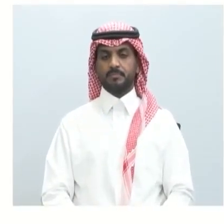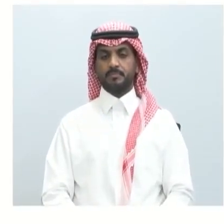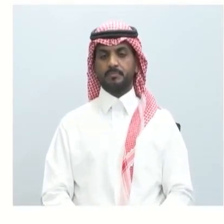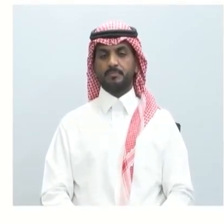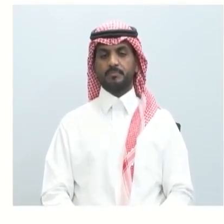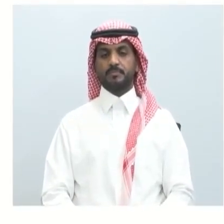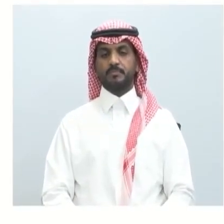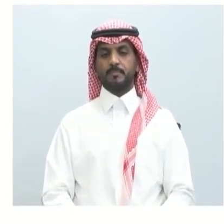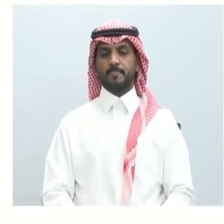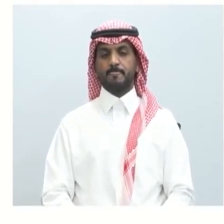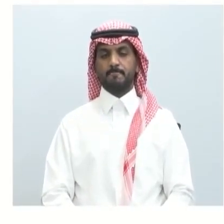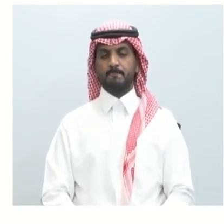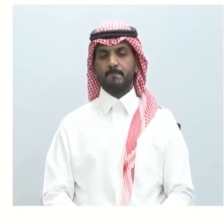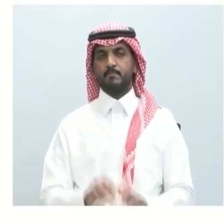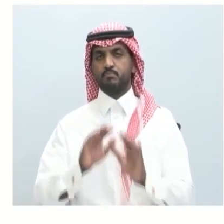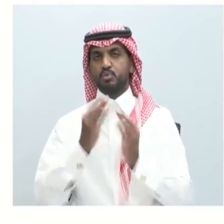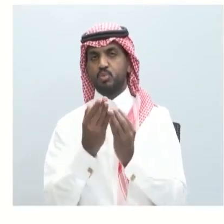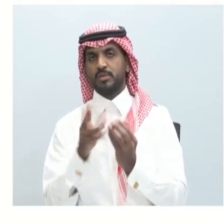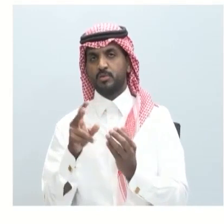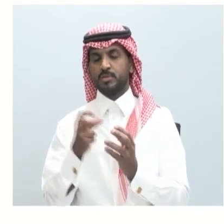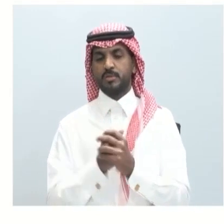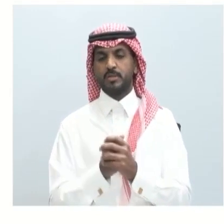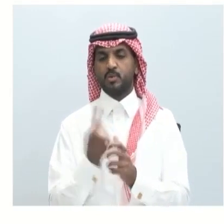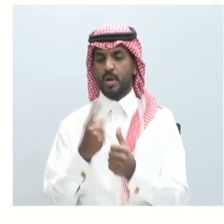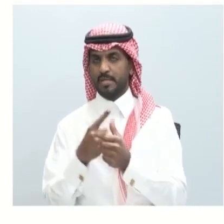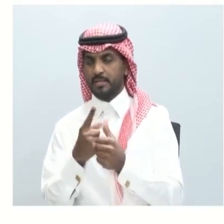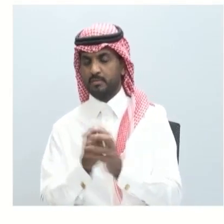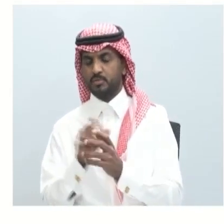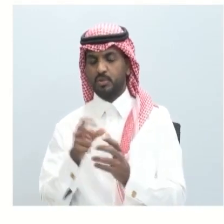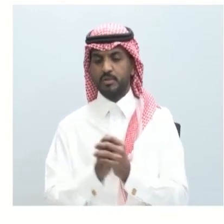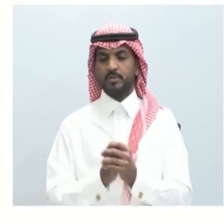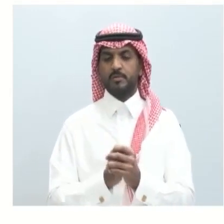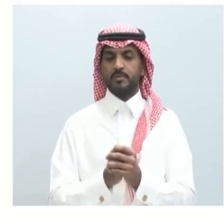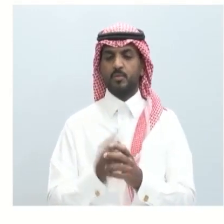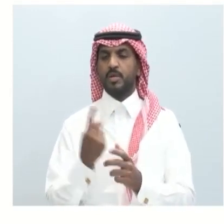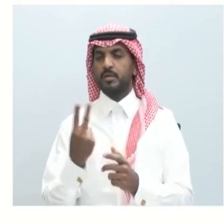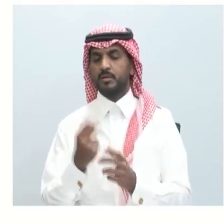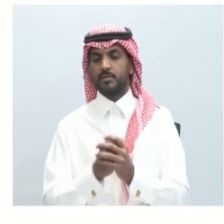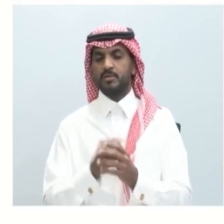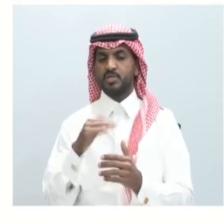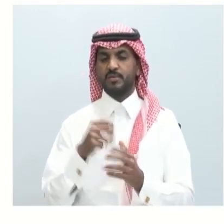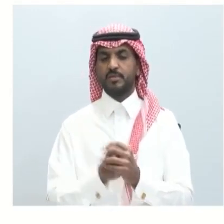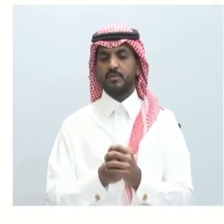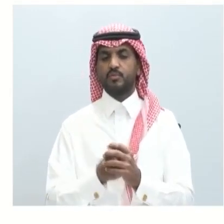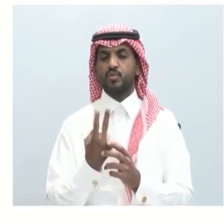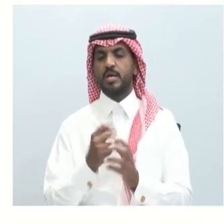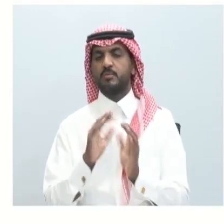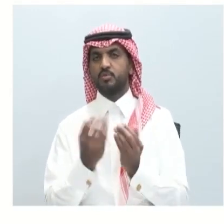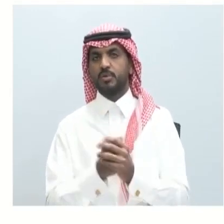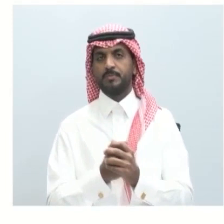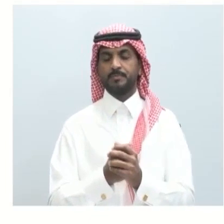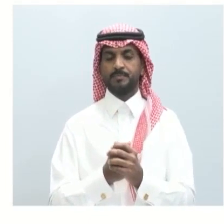الواحد فال المجموعات الكروموسوميه قد تكون احادي المجموعه الكروموسوميه نرمز لها بال 1 ان وهو نصف العدد ثنائي المجموعه